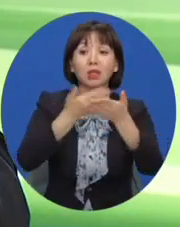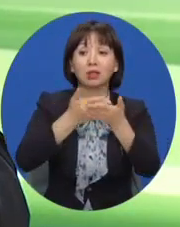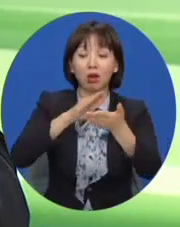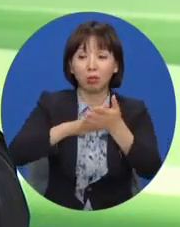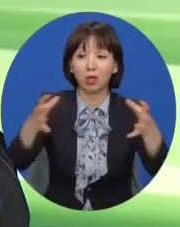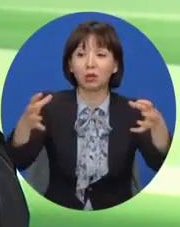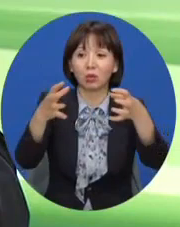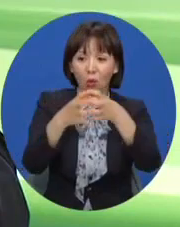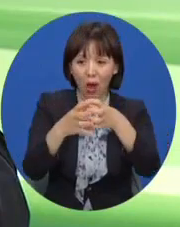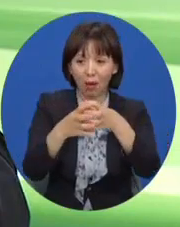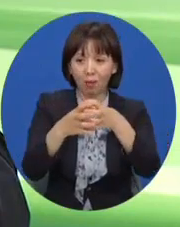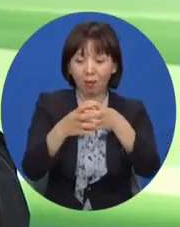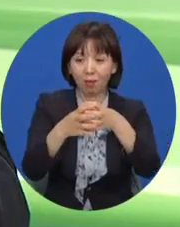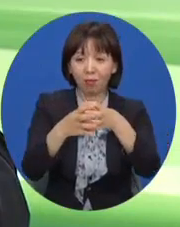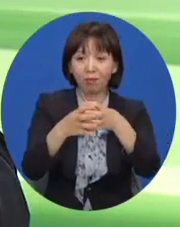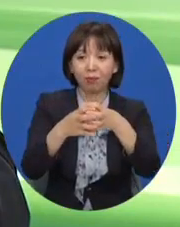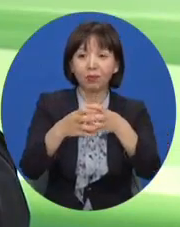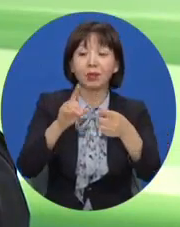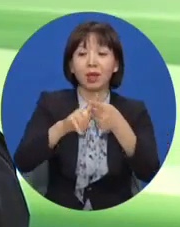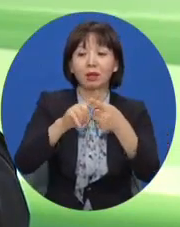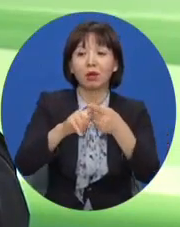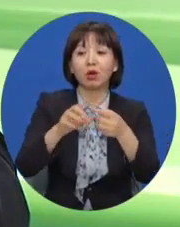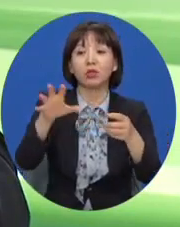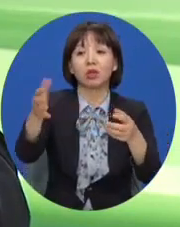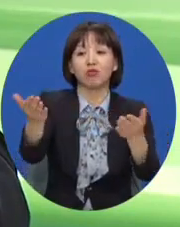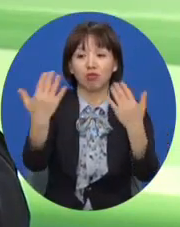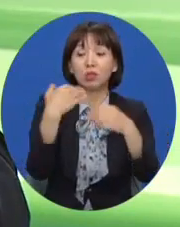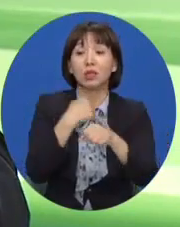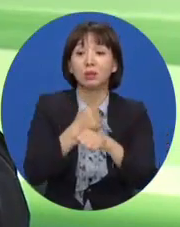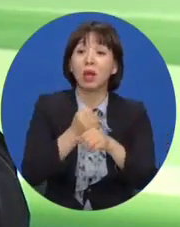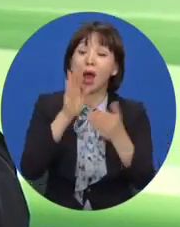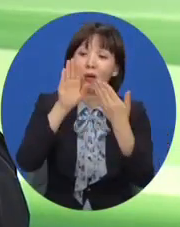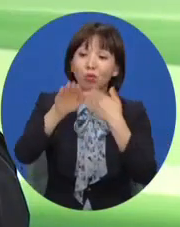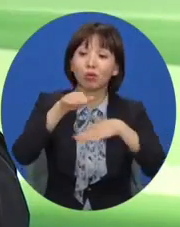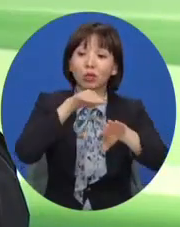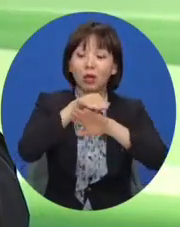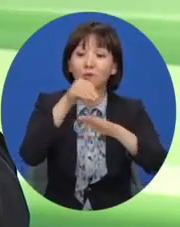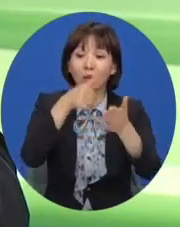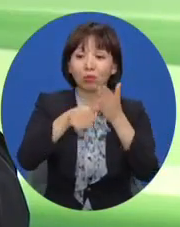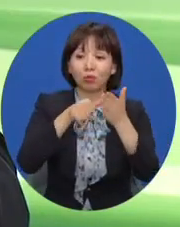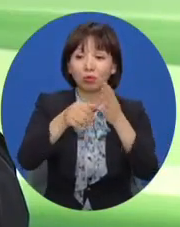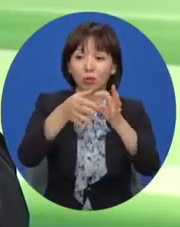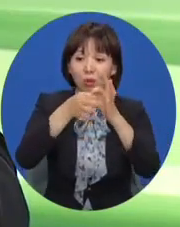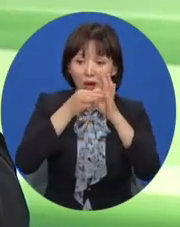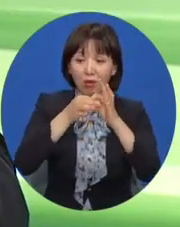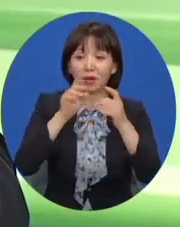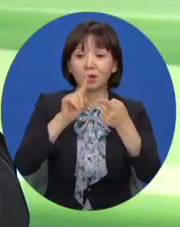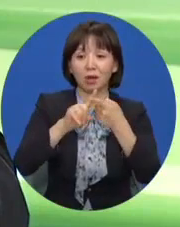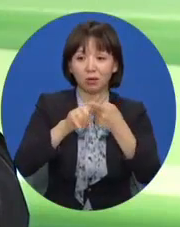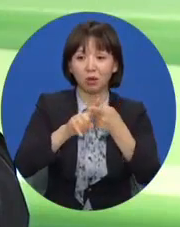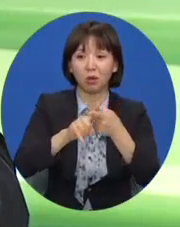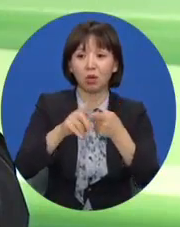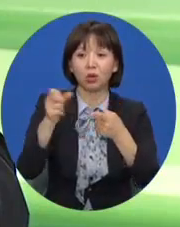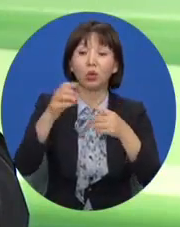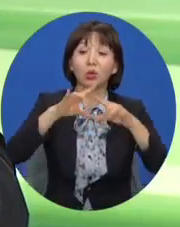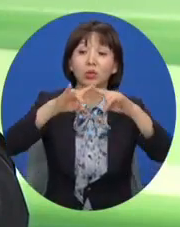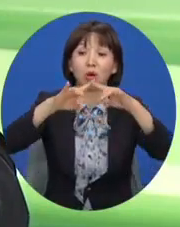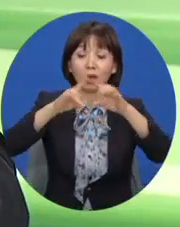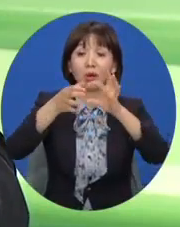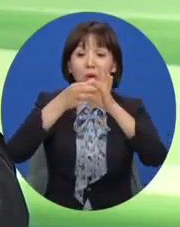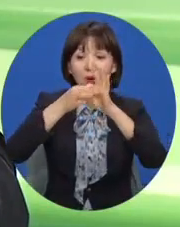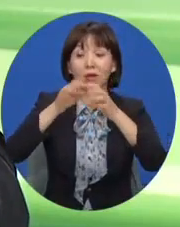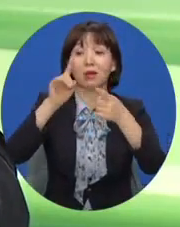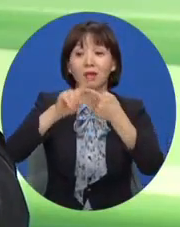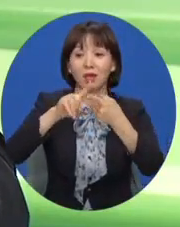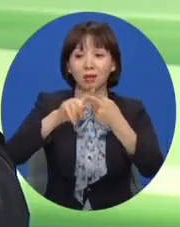통합 실증잔지를 유치했습니다. 앞으로 자동차 부품과 관련된 사항이라든가 전기에 관련된